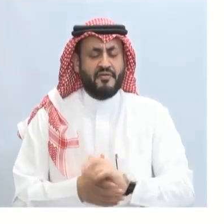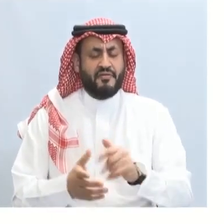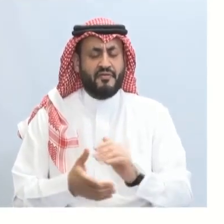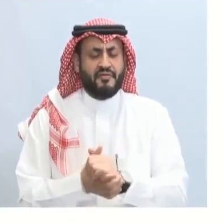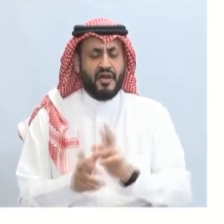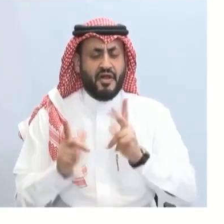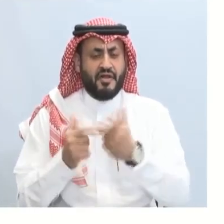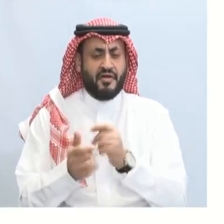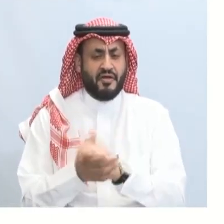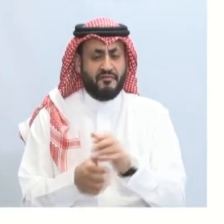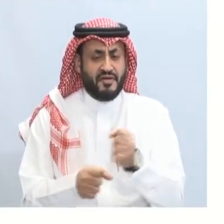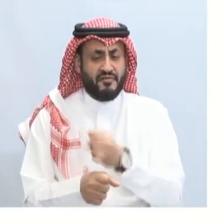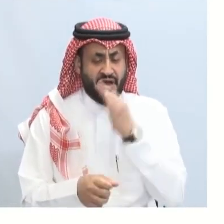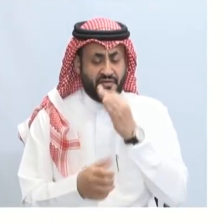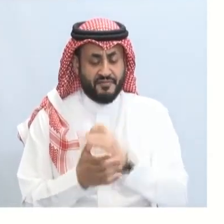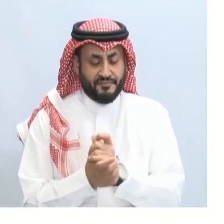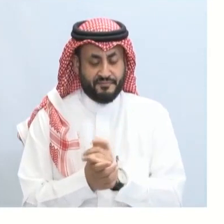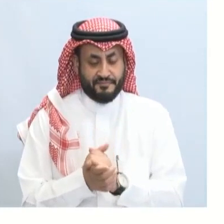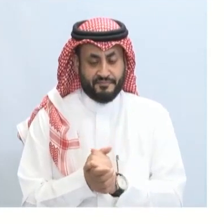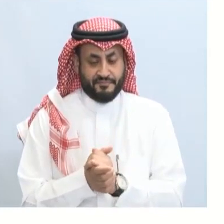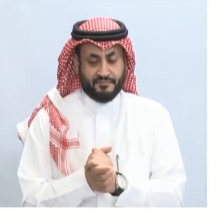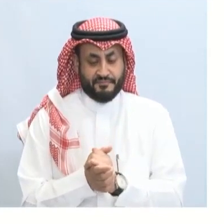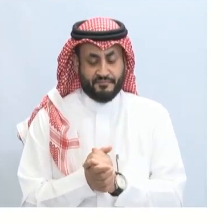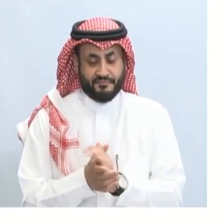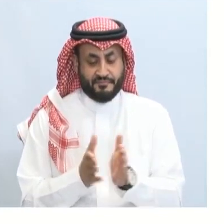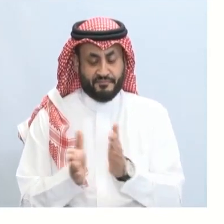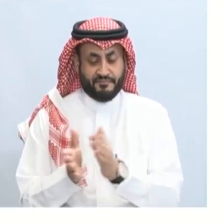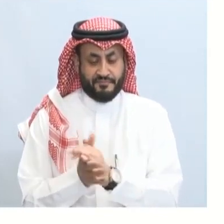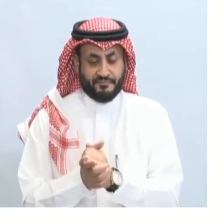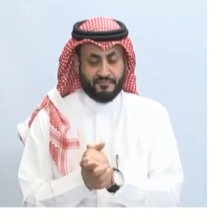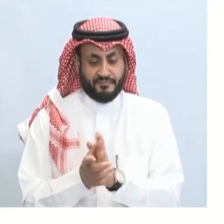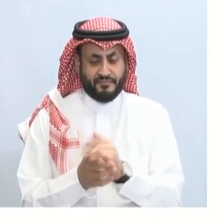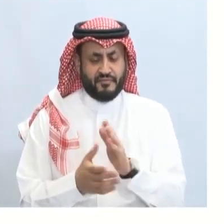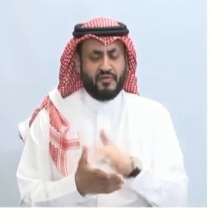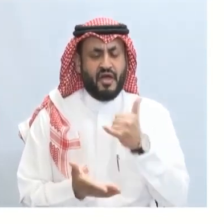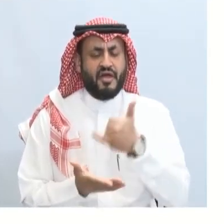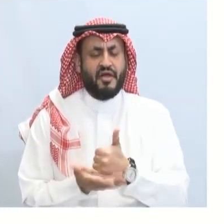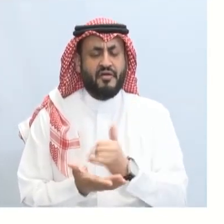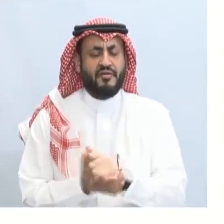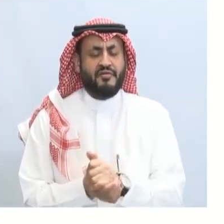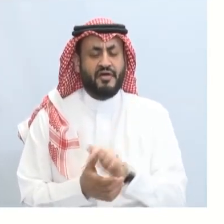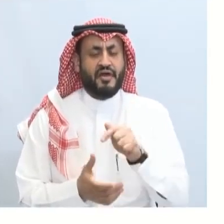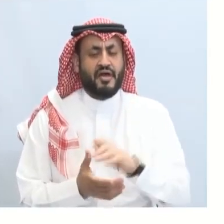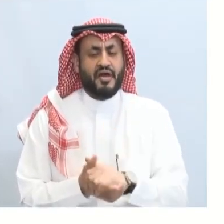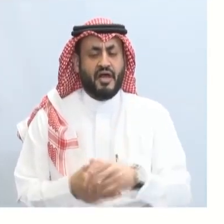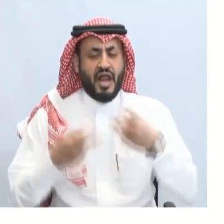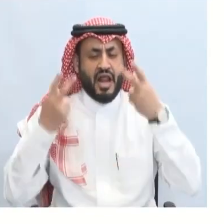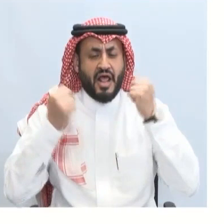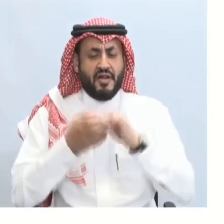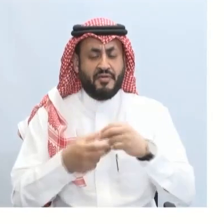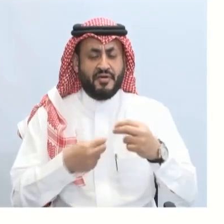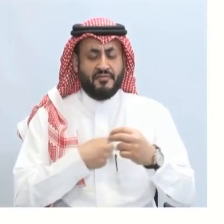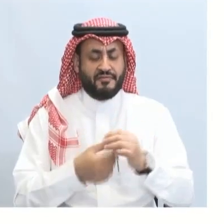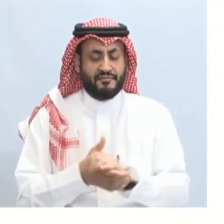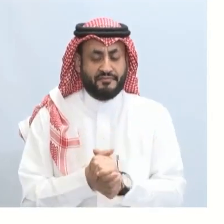اتخذته من اجراءات في العمل ايضا تعرفنا المسؤوليه في علم النفس وهي